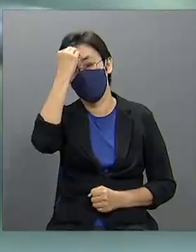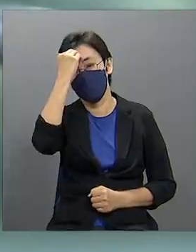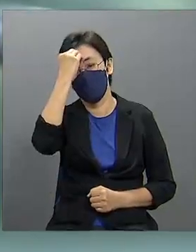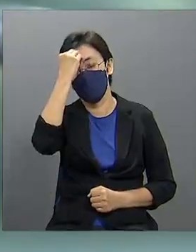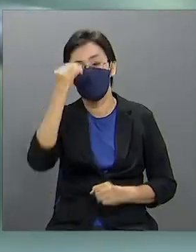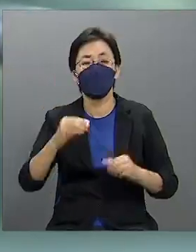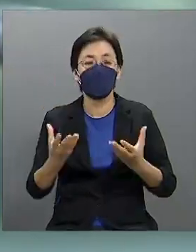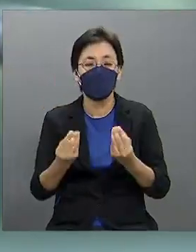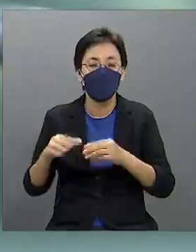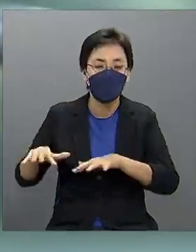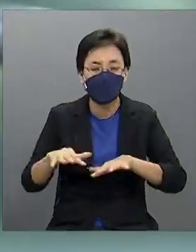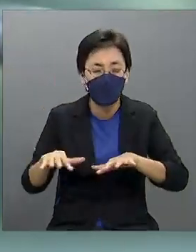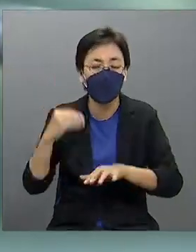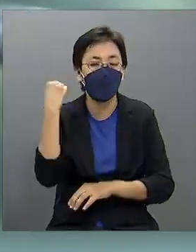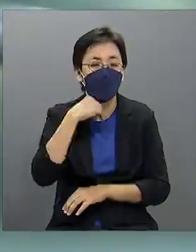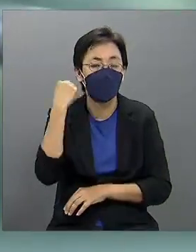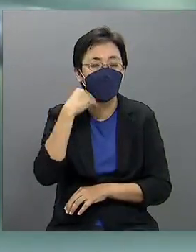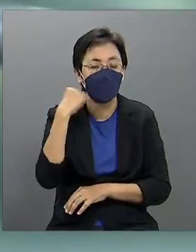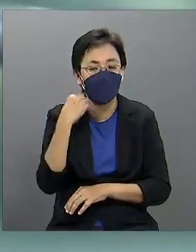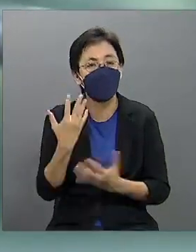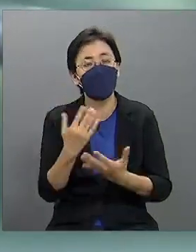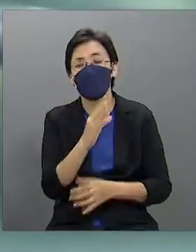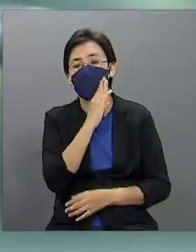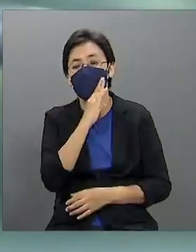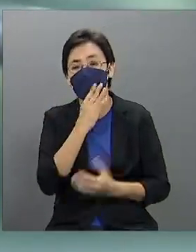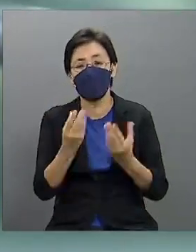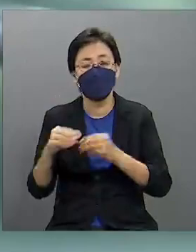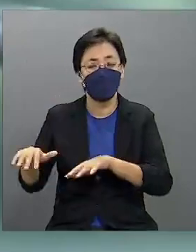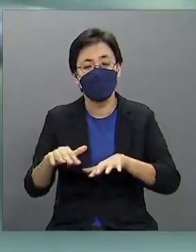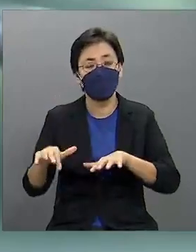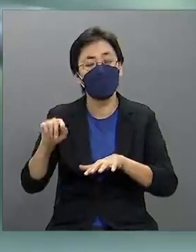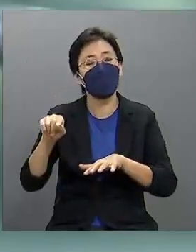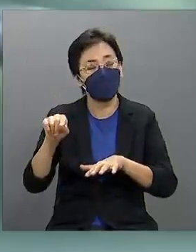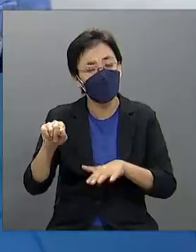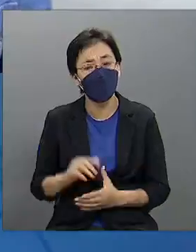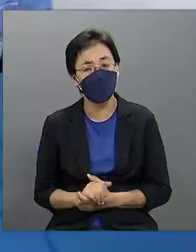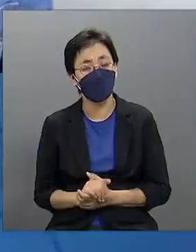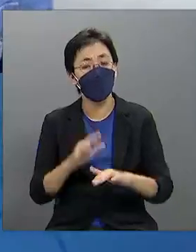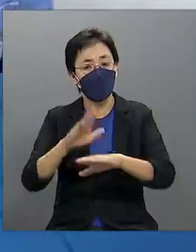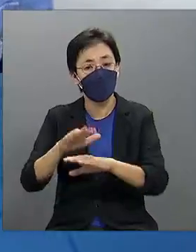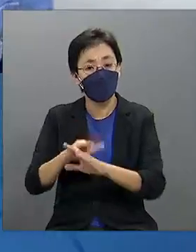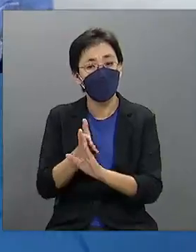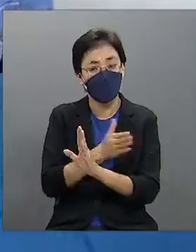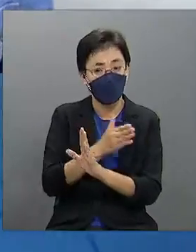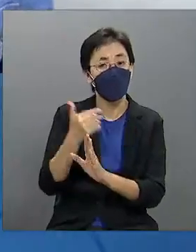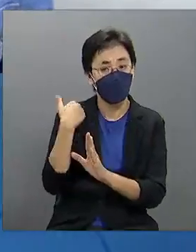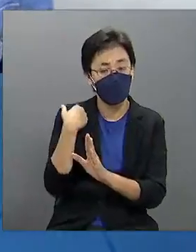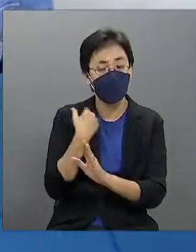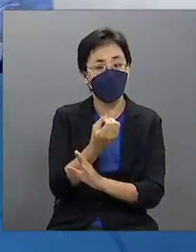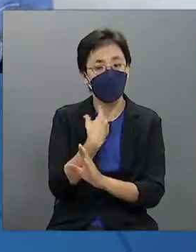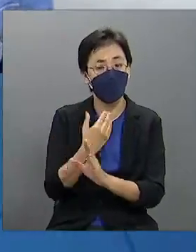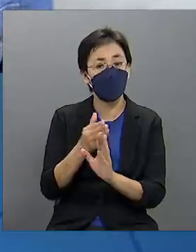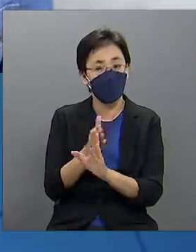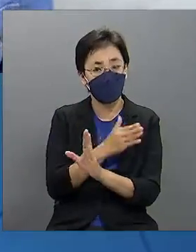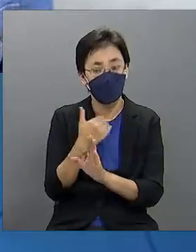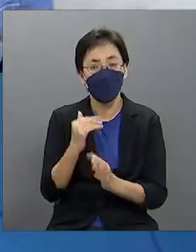อยู่บอยๆชั้นถ hacemosแผ่ดไว้ในครั้งนที่ descubraพวกมีการแจะง เดื Γลหนาไคะก็ ด้ปรวจตถ้า petitsเก